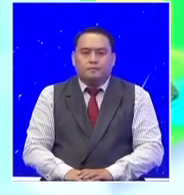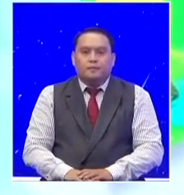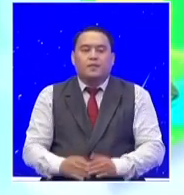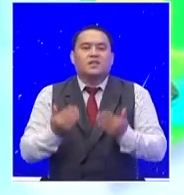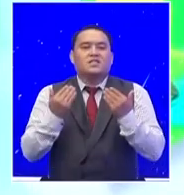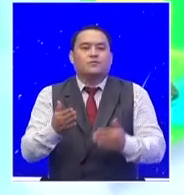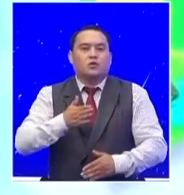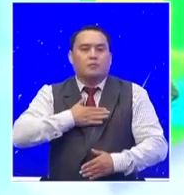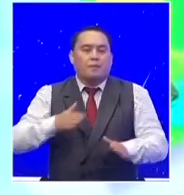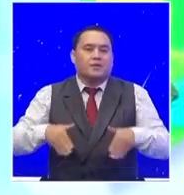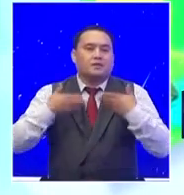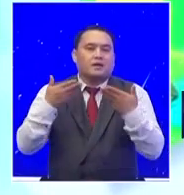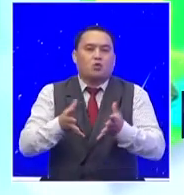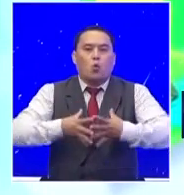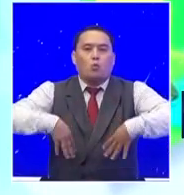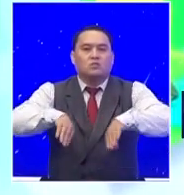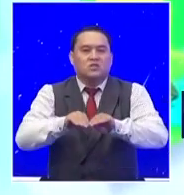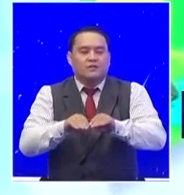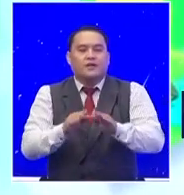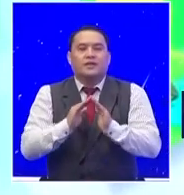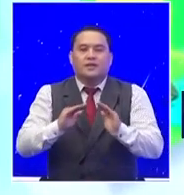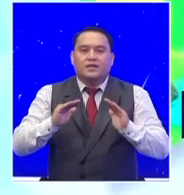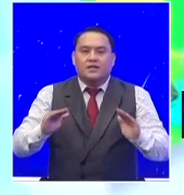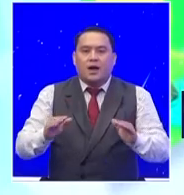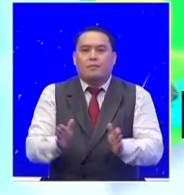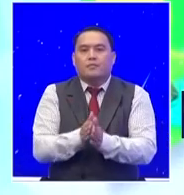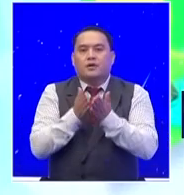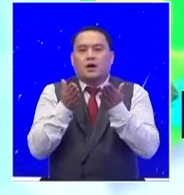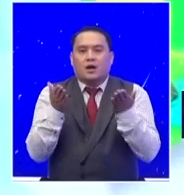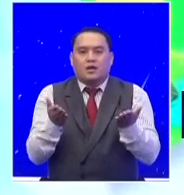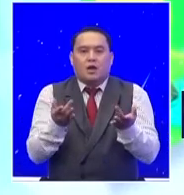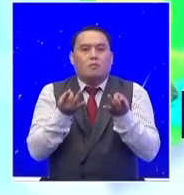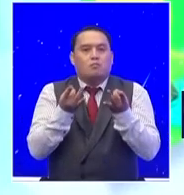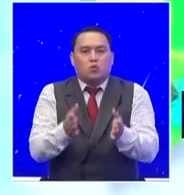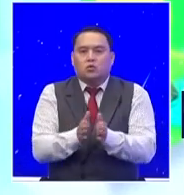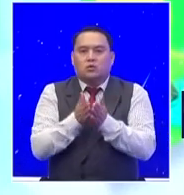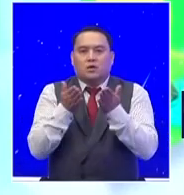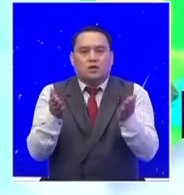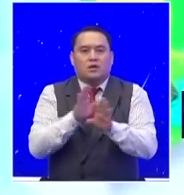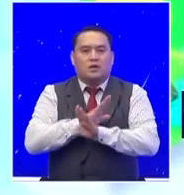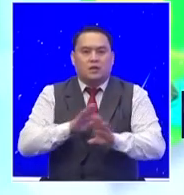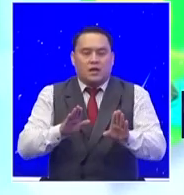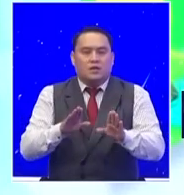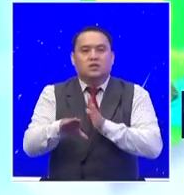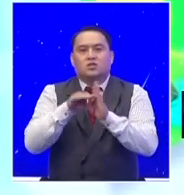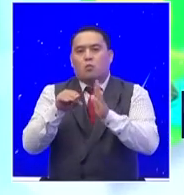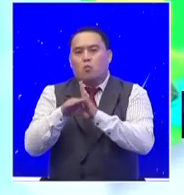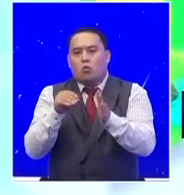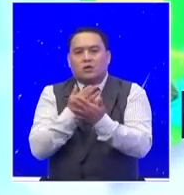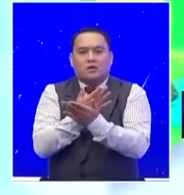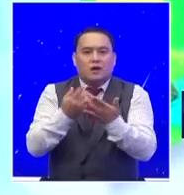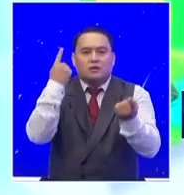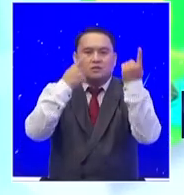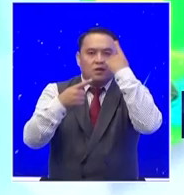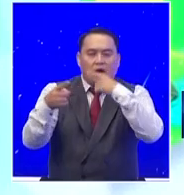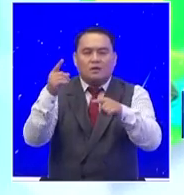Сегодня мы представили вниманию общественности книгу для детей «Баларга казына». Но это не просто печатное издание. В сборниках имеются иллюстрации к сказкам